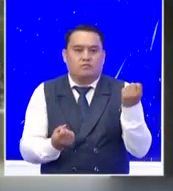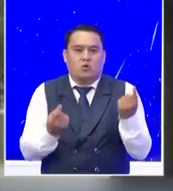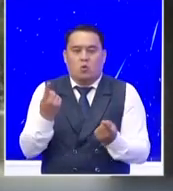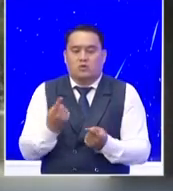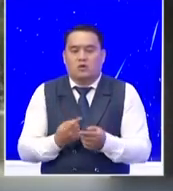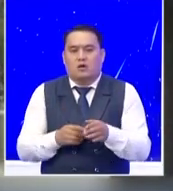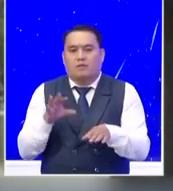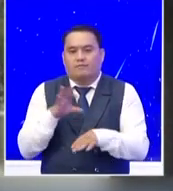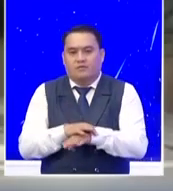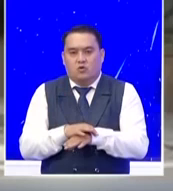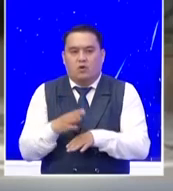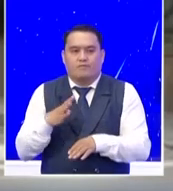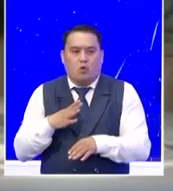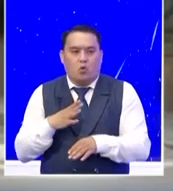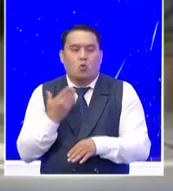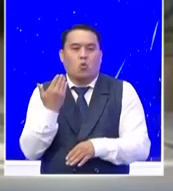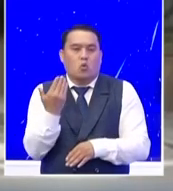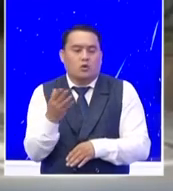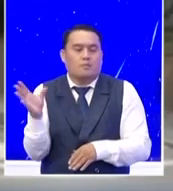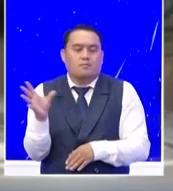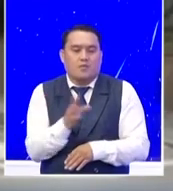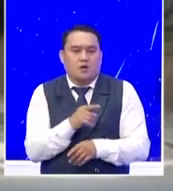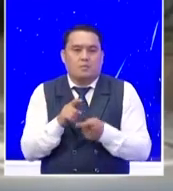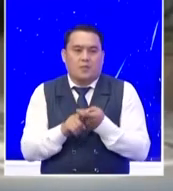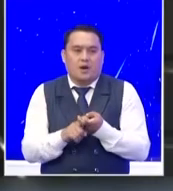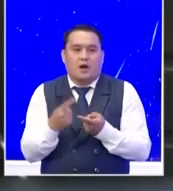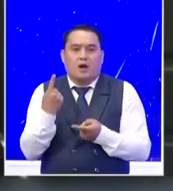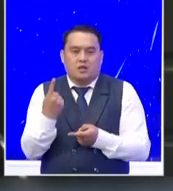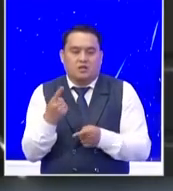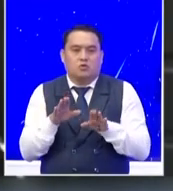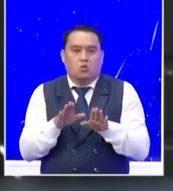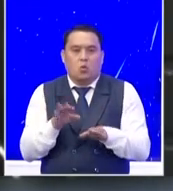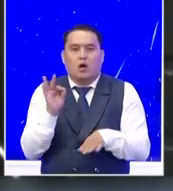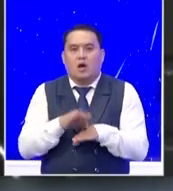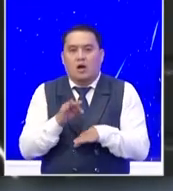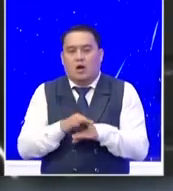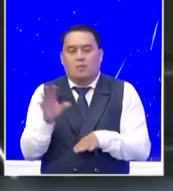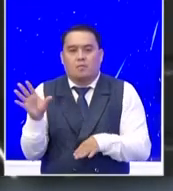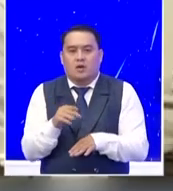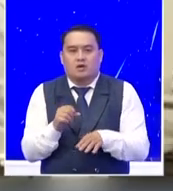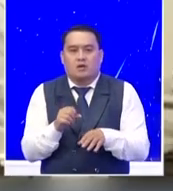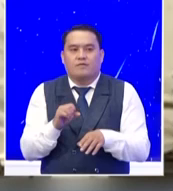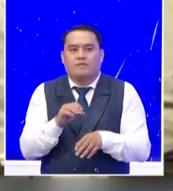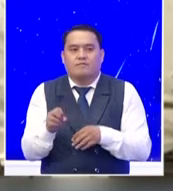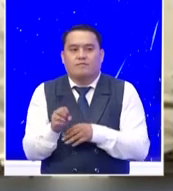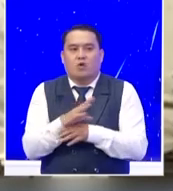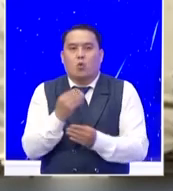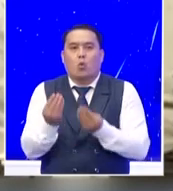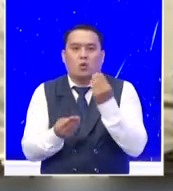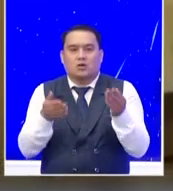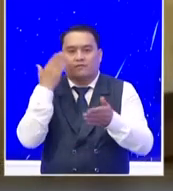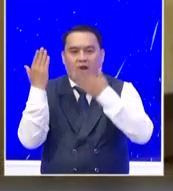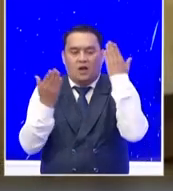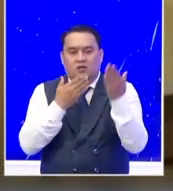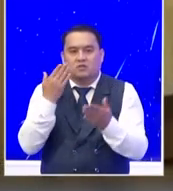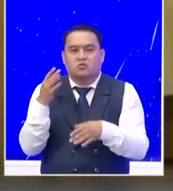мекендерде анықталып жатыр. Бірақ олардың барлығын байланыстыратын бір нәрсе, науқастардың барлығы қауіпті вирусты ойын-сауық